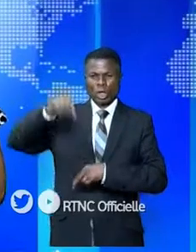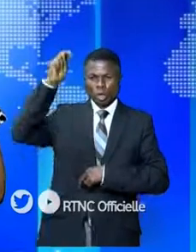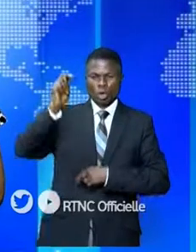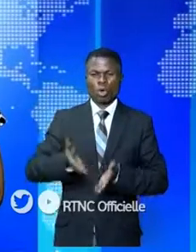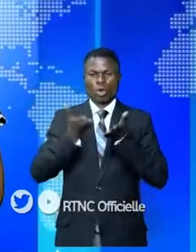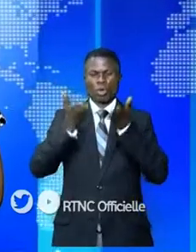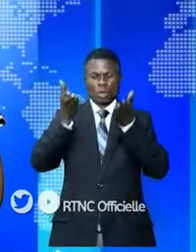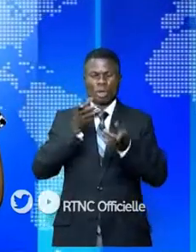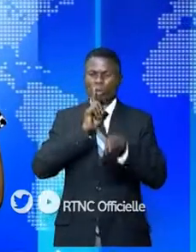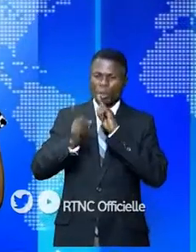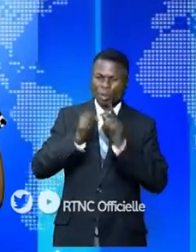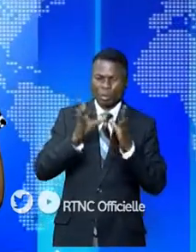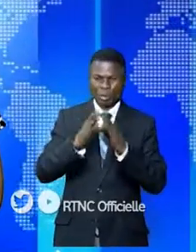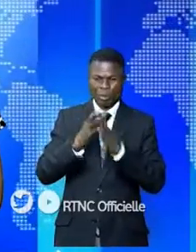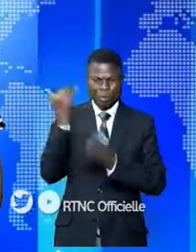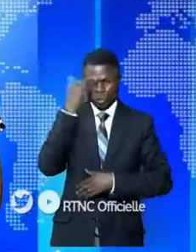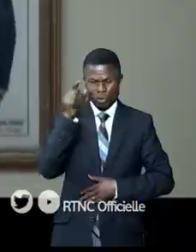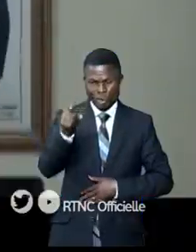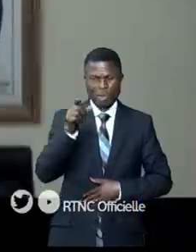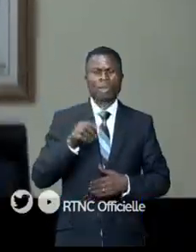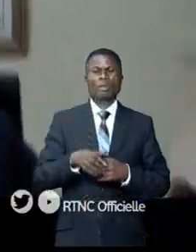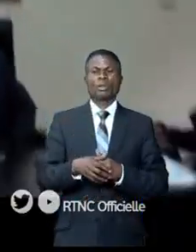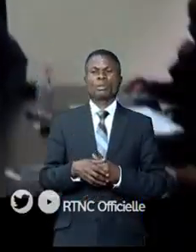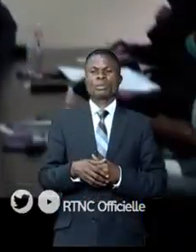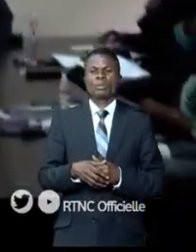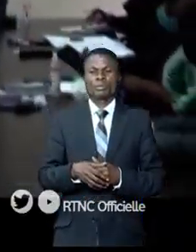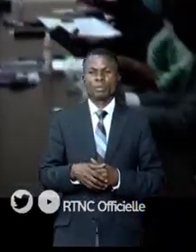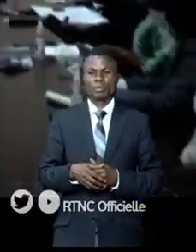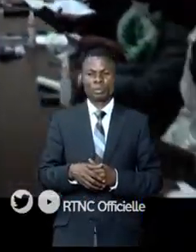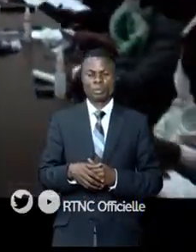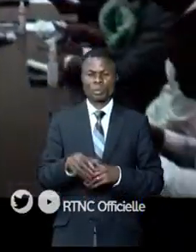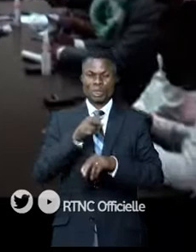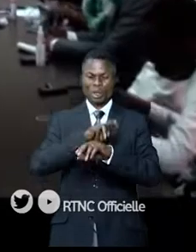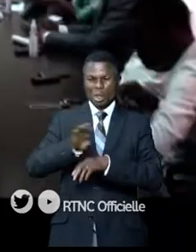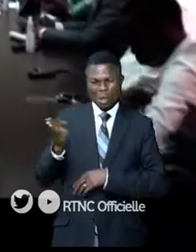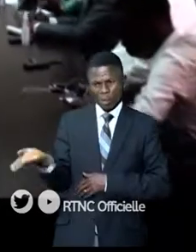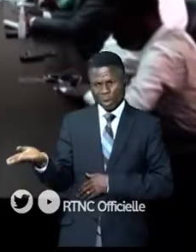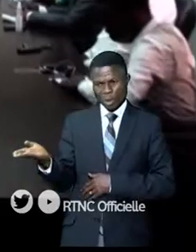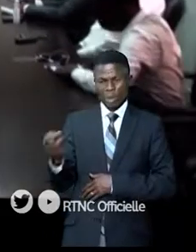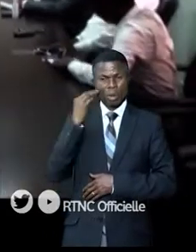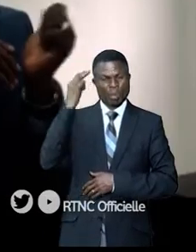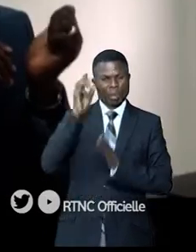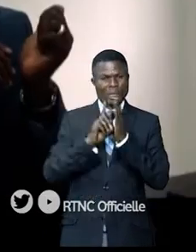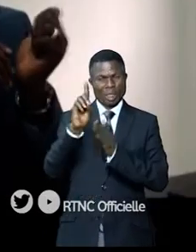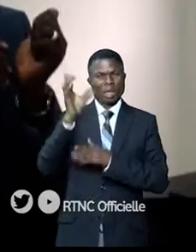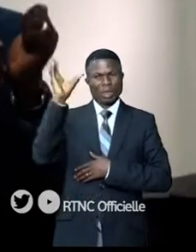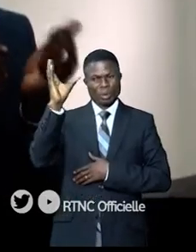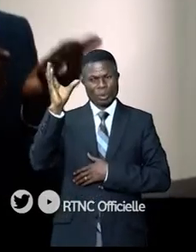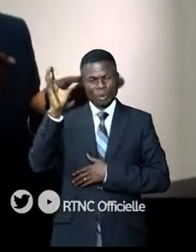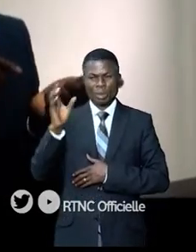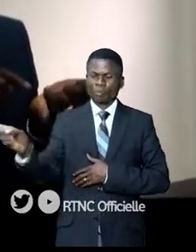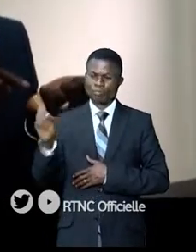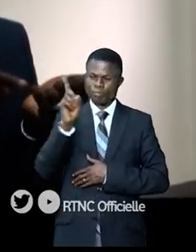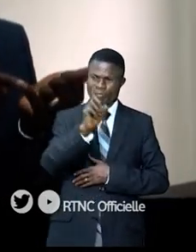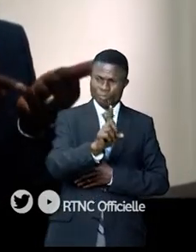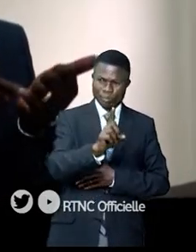qui il a eu des échanges, nous dit Rodé Panda. Or, à des petites heures du matin, le ministre du Développement Rural, Guy Mikoulou Pombo, a